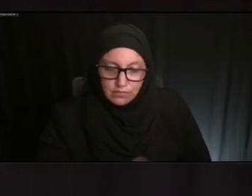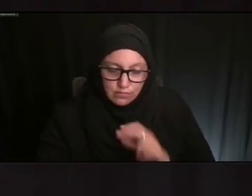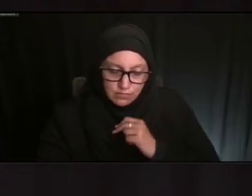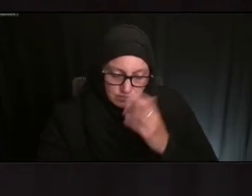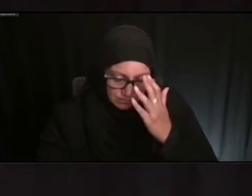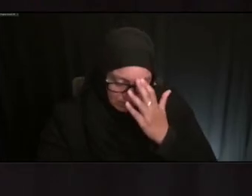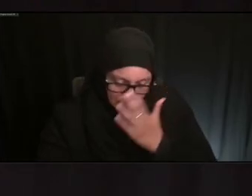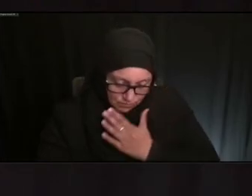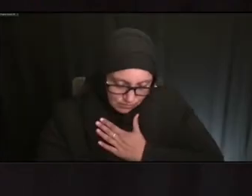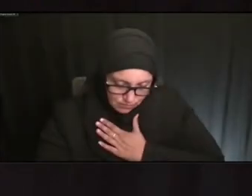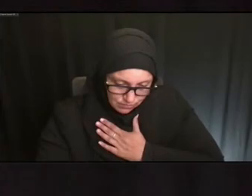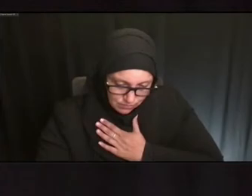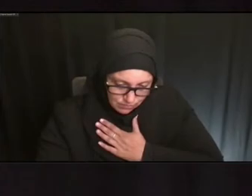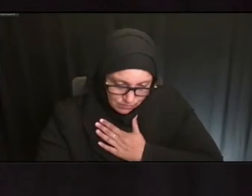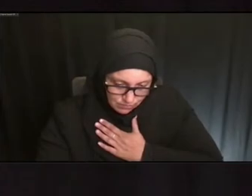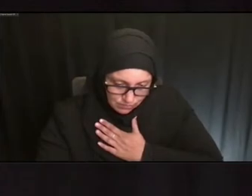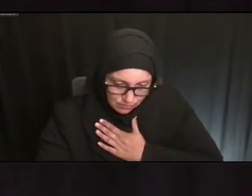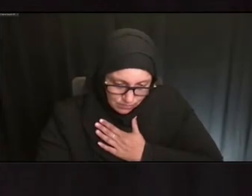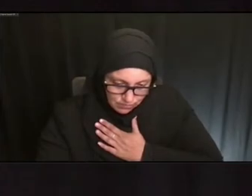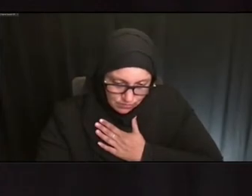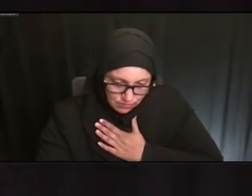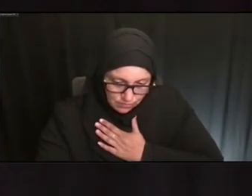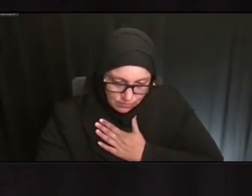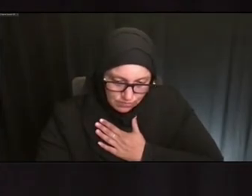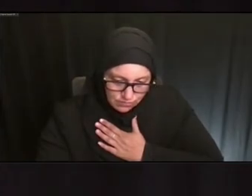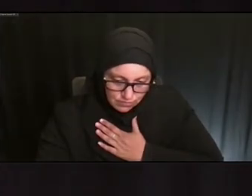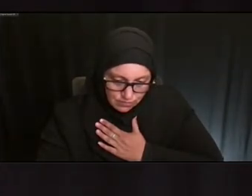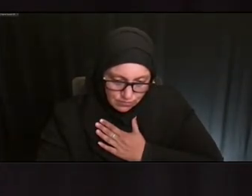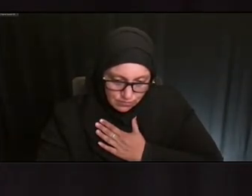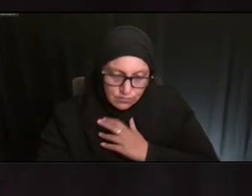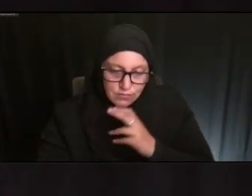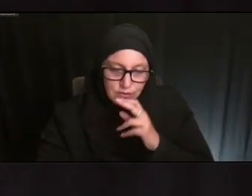عليكم أهل التقوى.